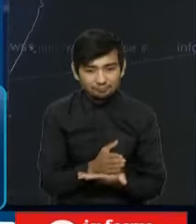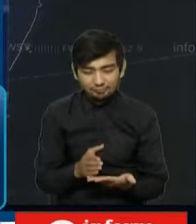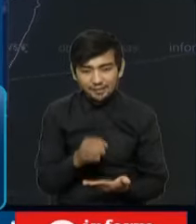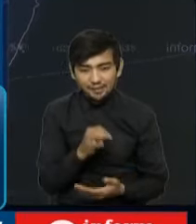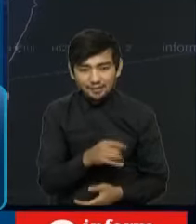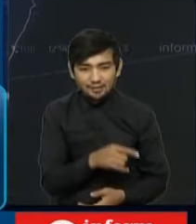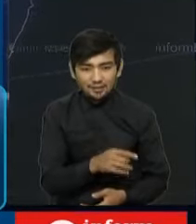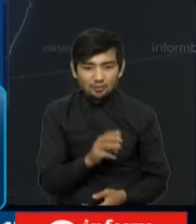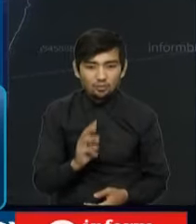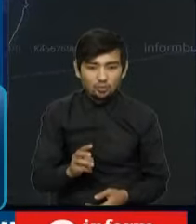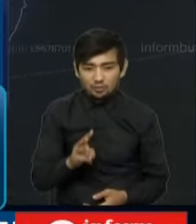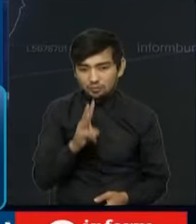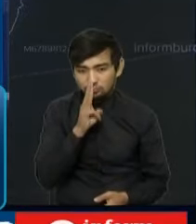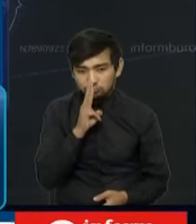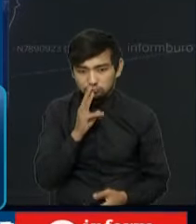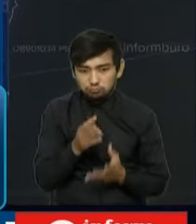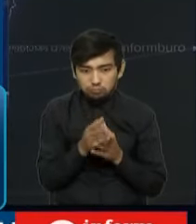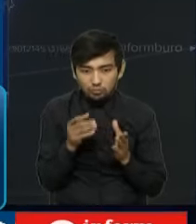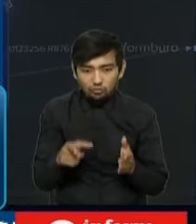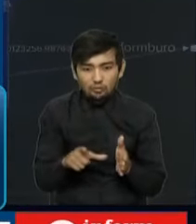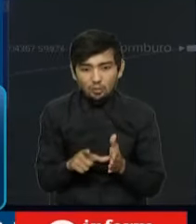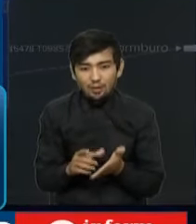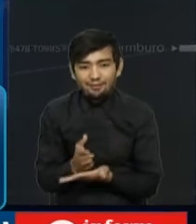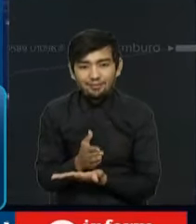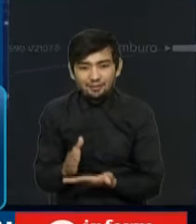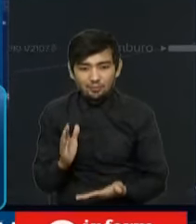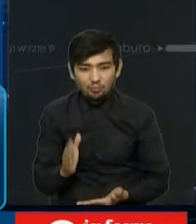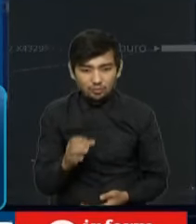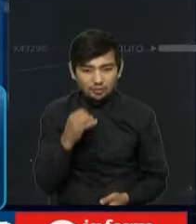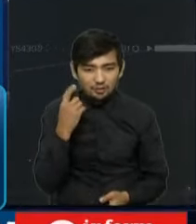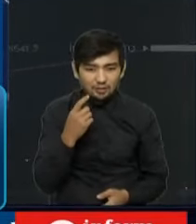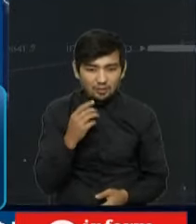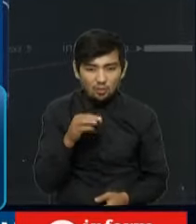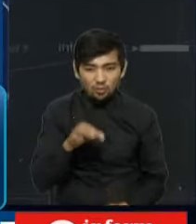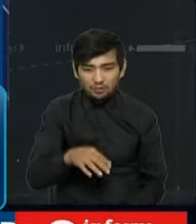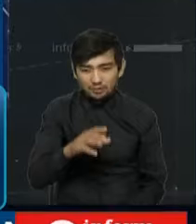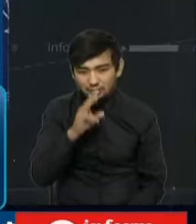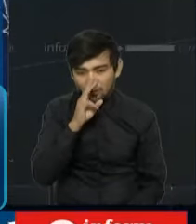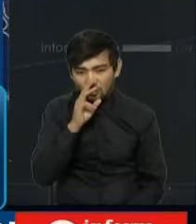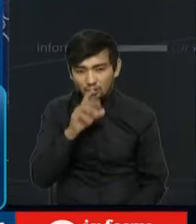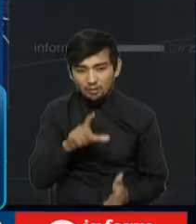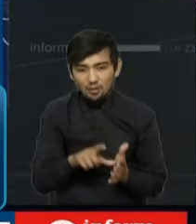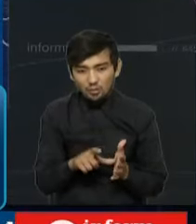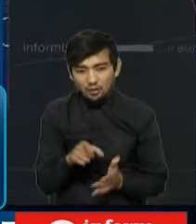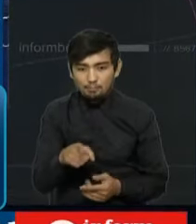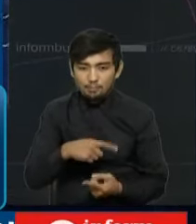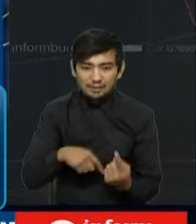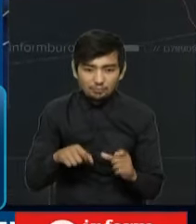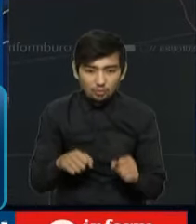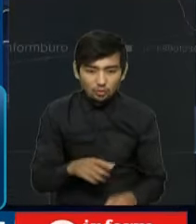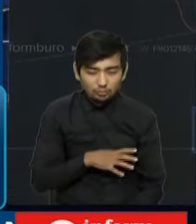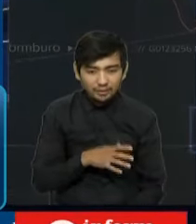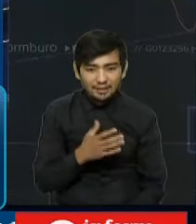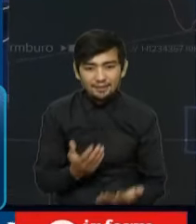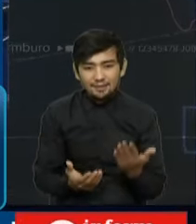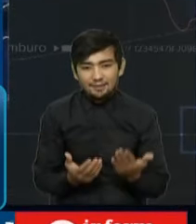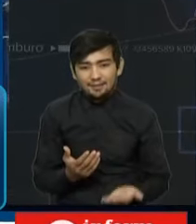внедряются отдельные виды налоговых ставок, в частности подоходного налога. То есть это может быть и бизнес, это может быть